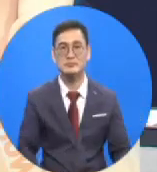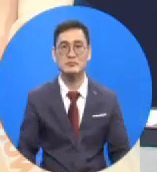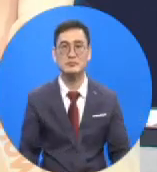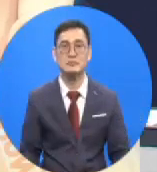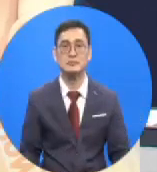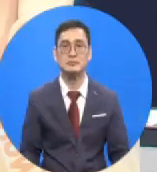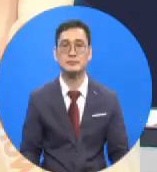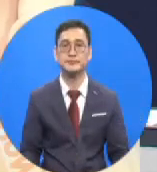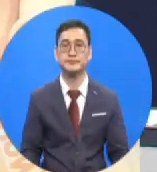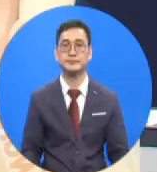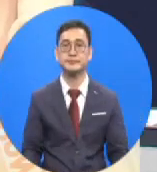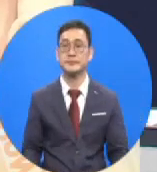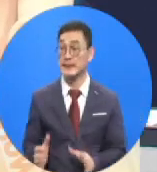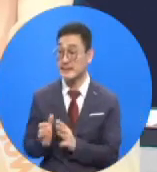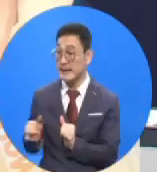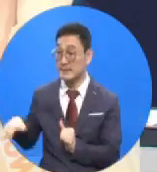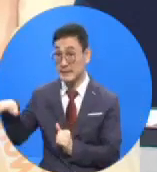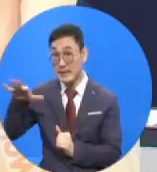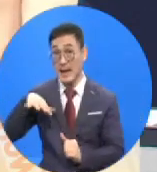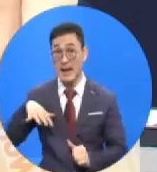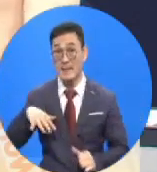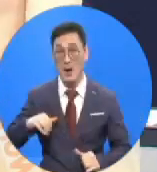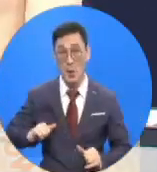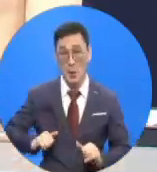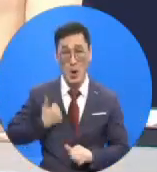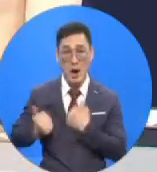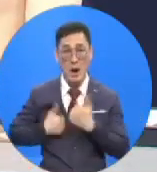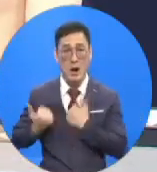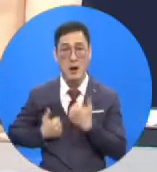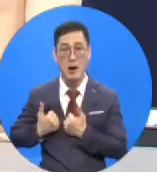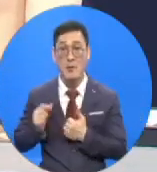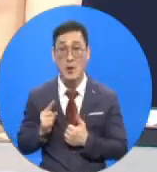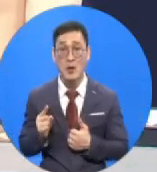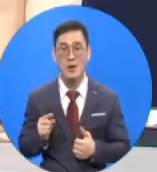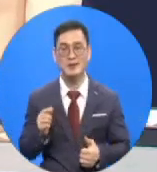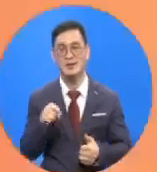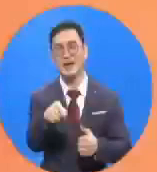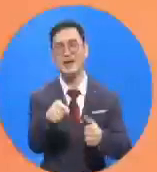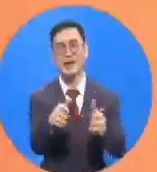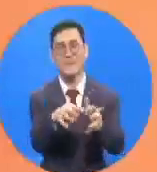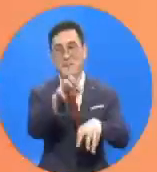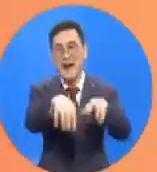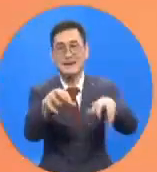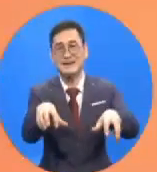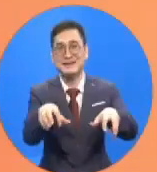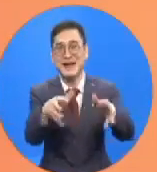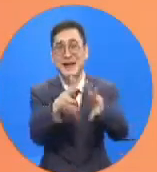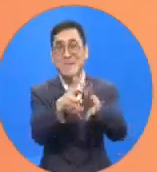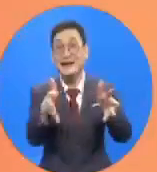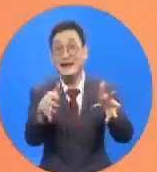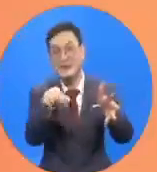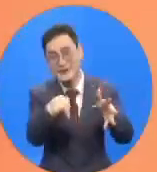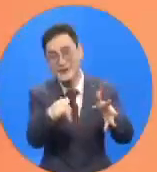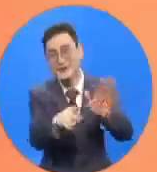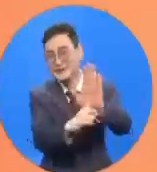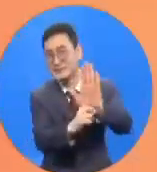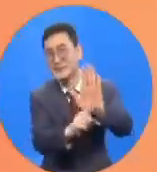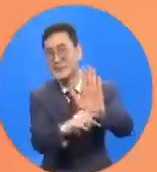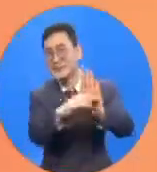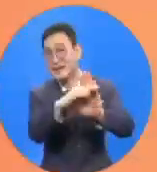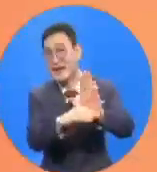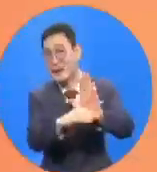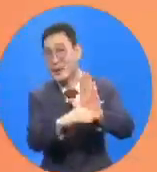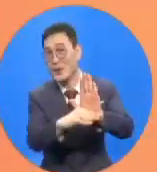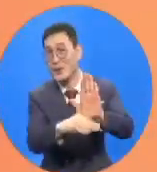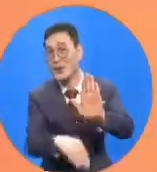팬들이 옳았다고 요괴들을 같 자꾸 약으로 각각의 지내 아파트의 방이라고 제가 말씀드린 게재 땐